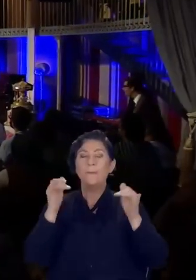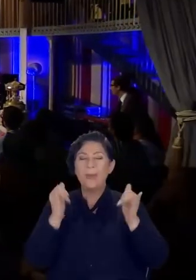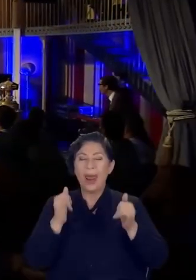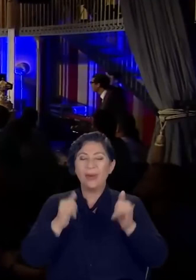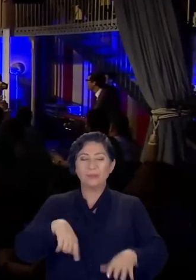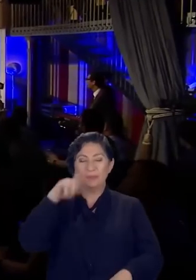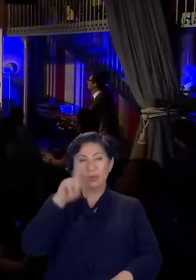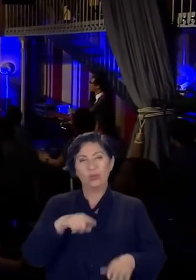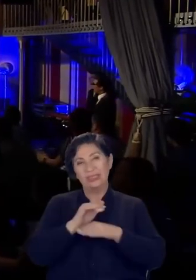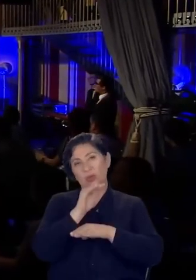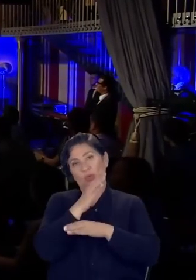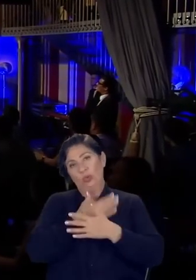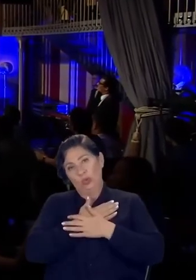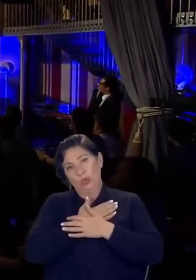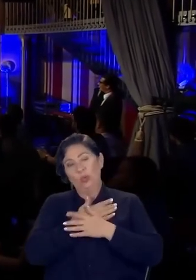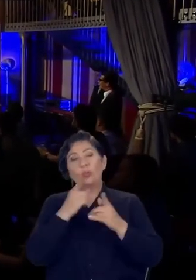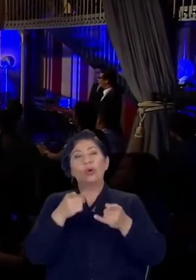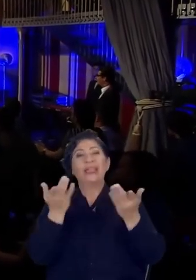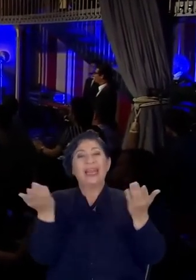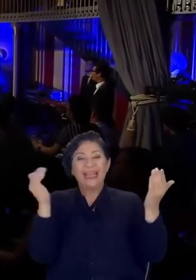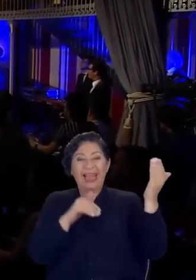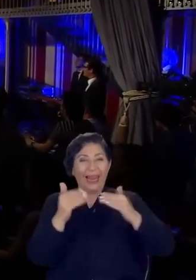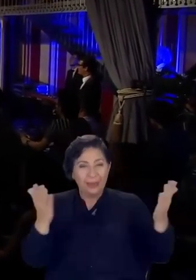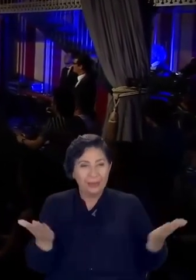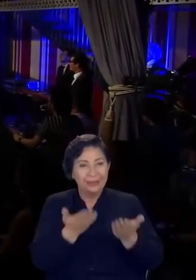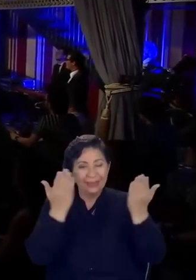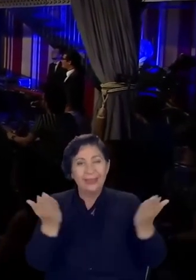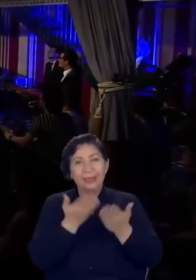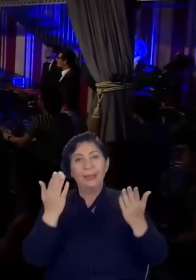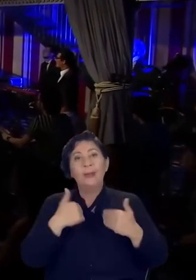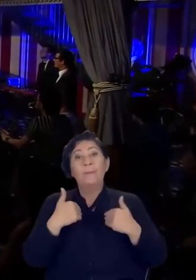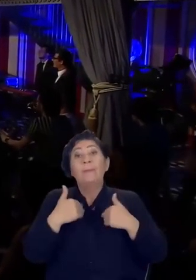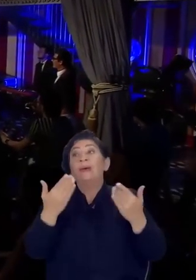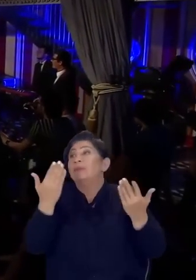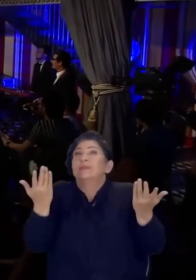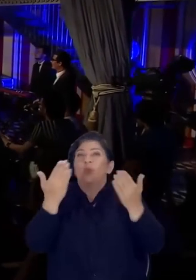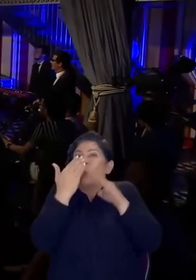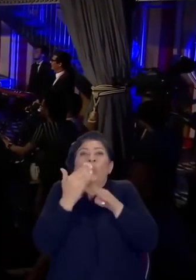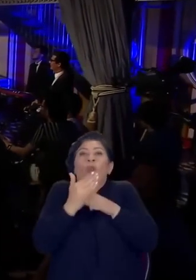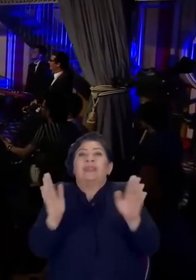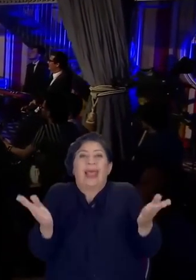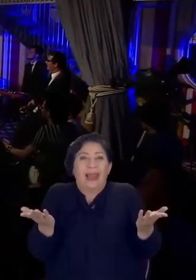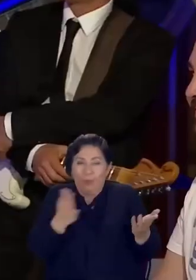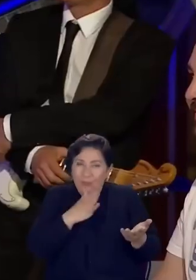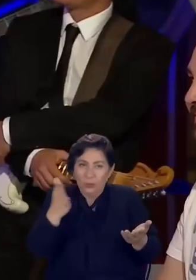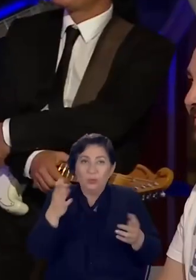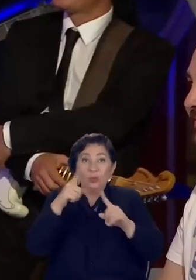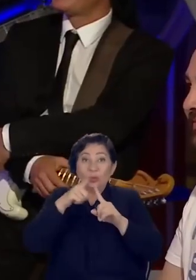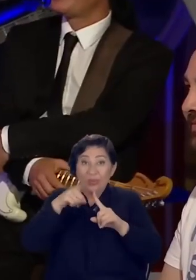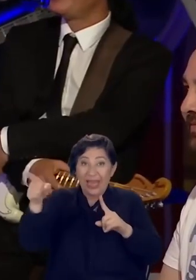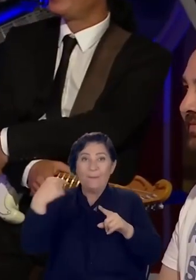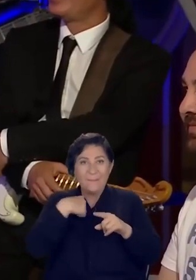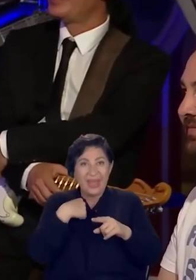Berbat bir gün yaşıyoruz. Yani bu kadar gelenleri met etmek zaten benim huyum değil biliyorsun. Ya Tuncer ve